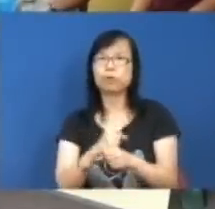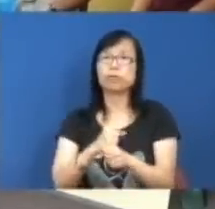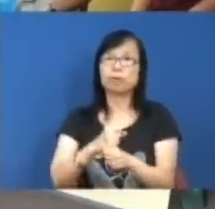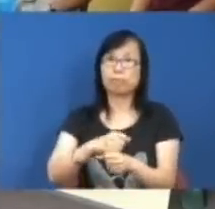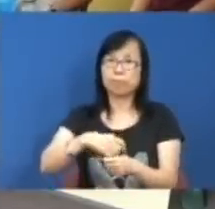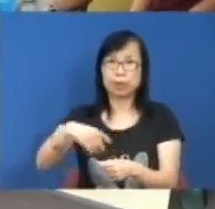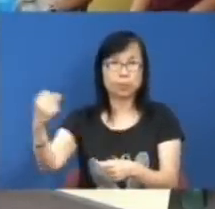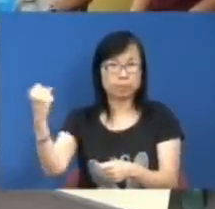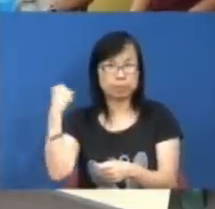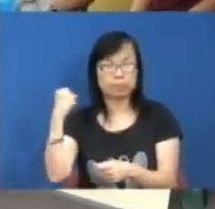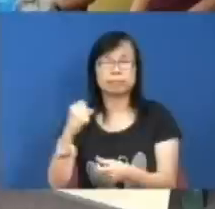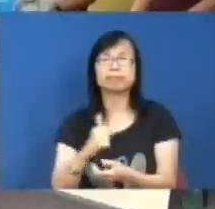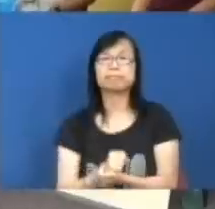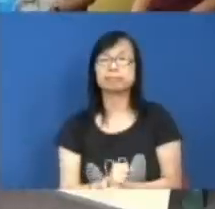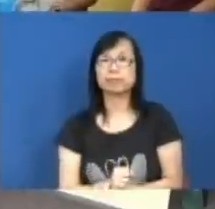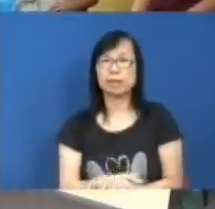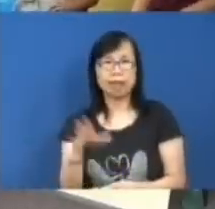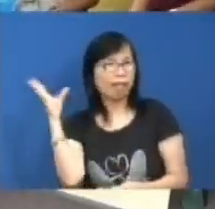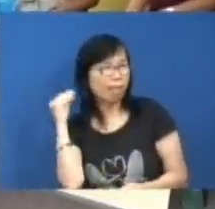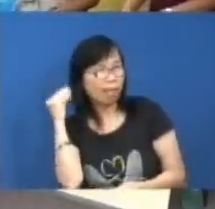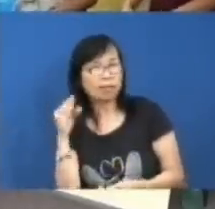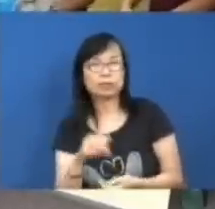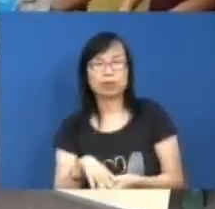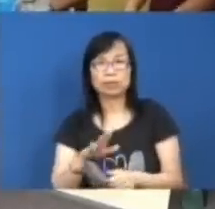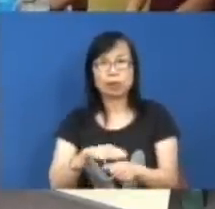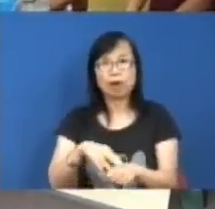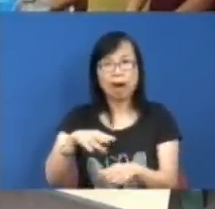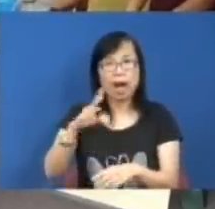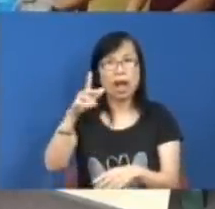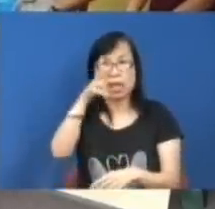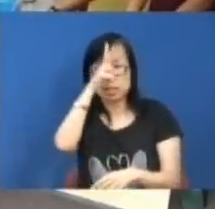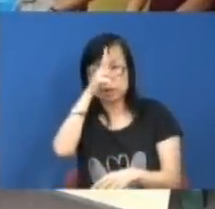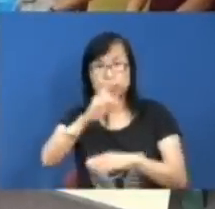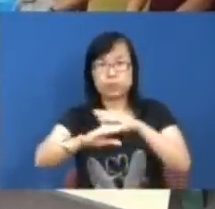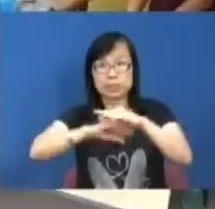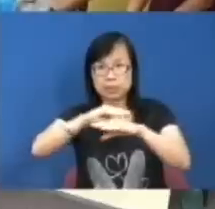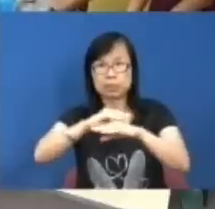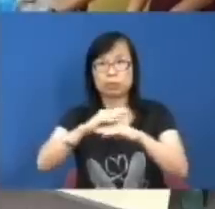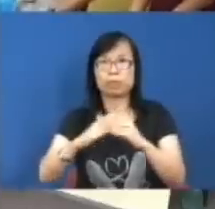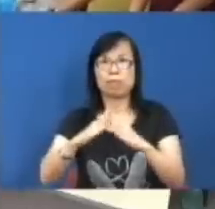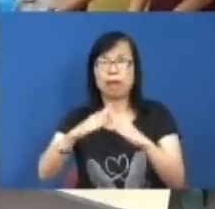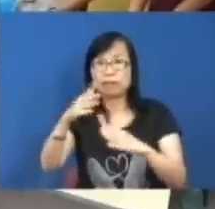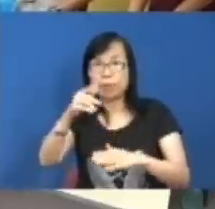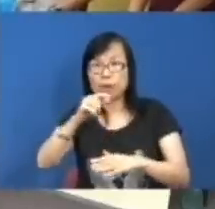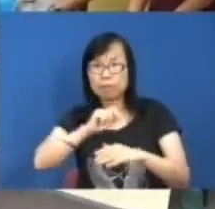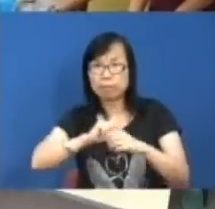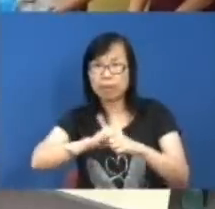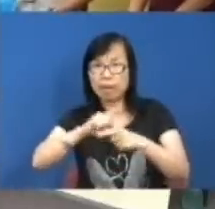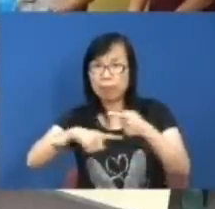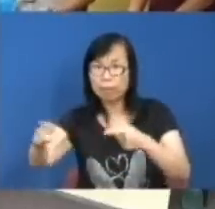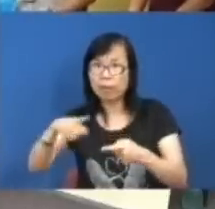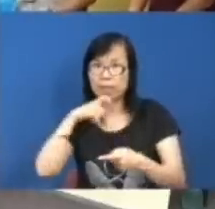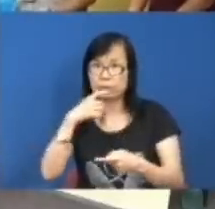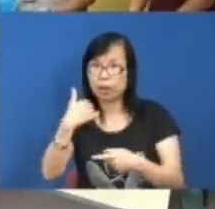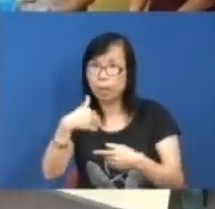更加積極嗰個角色啦。 係咯，但係聽講最近咧喺譬如市建局咧嗰啲樓宇更新大行動咧，你都有幫手